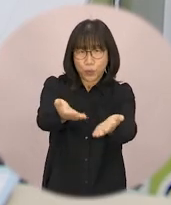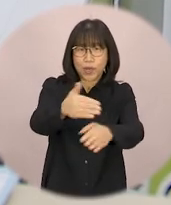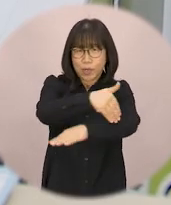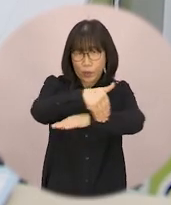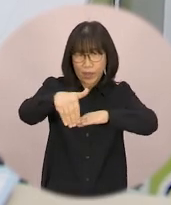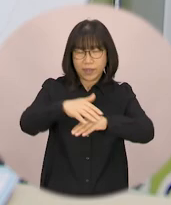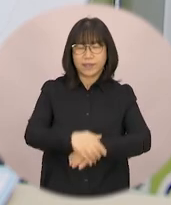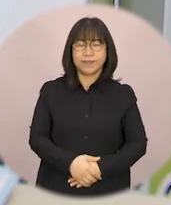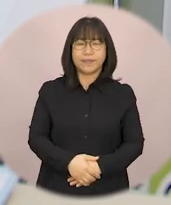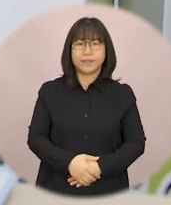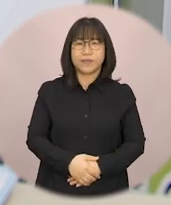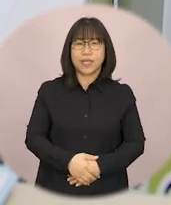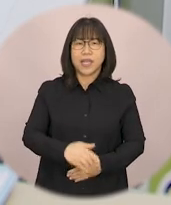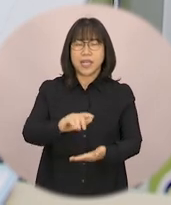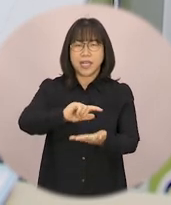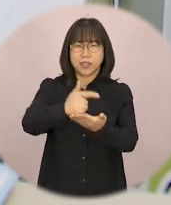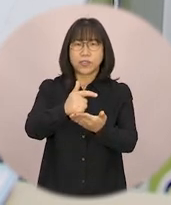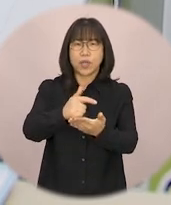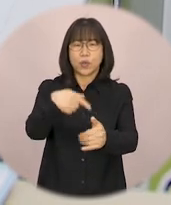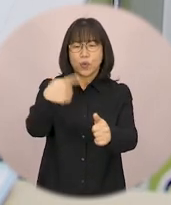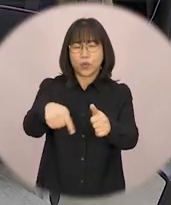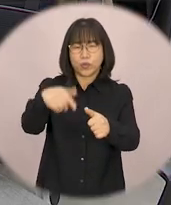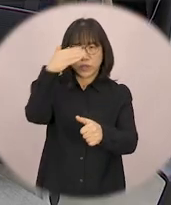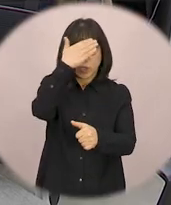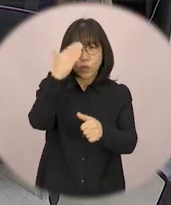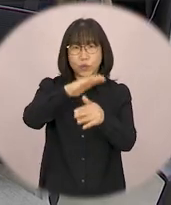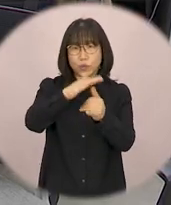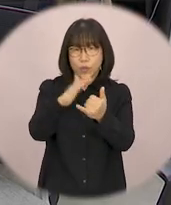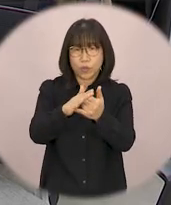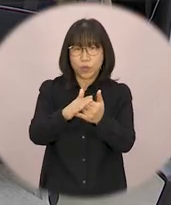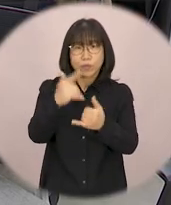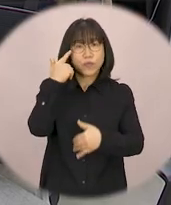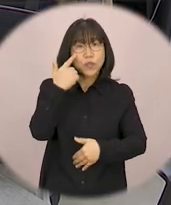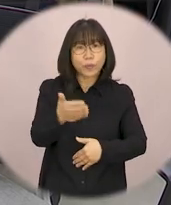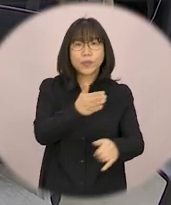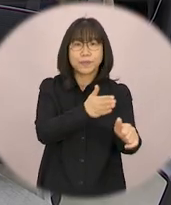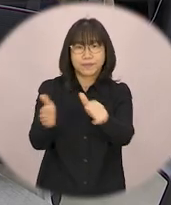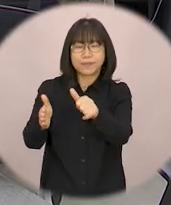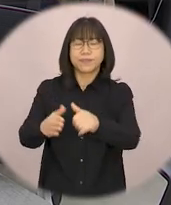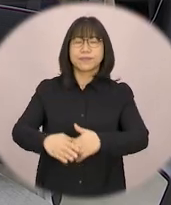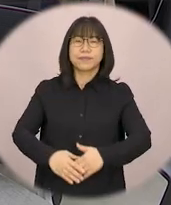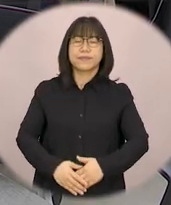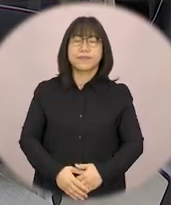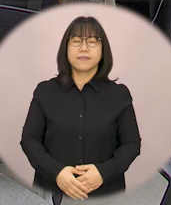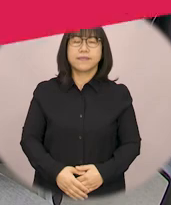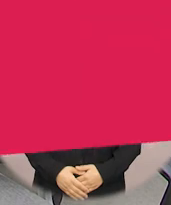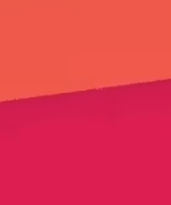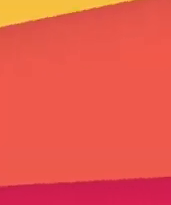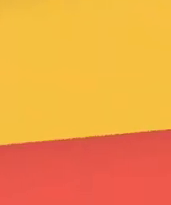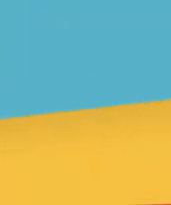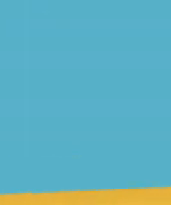비타민 강좌에 대한 보다 자세한 내용은 강서구청 교육청 소년과 로 문의하면 됩니다